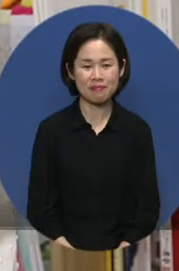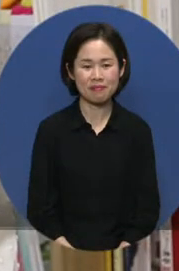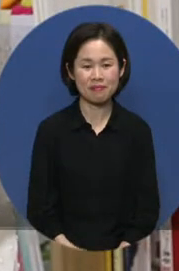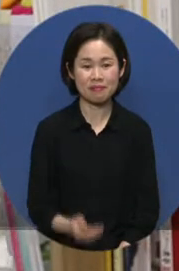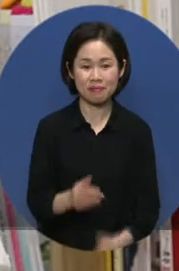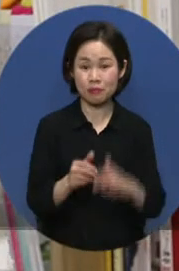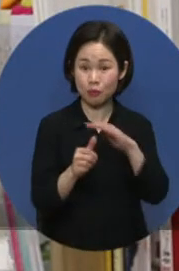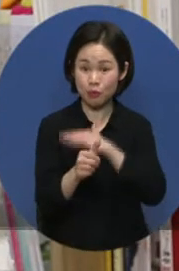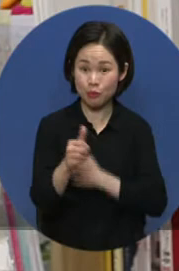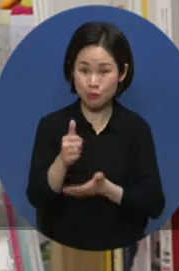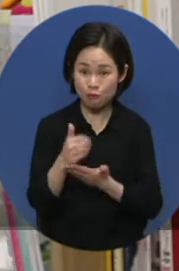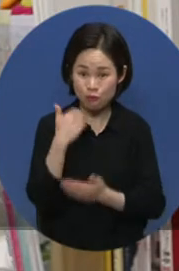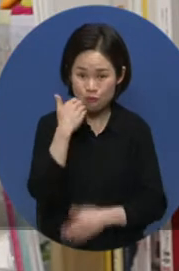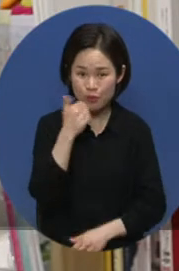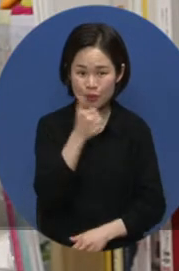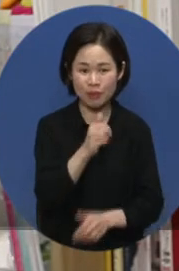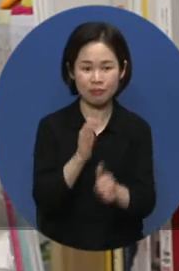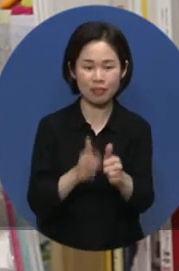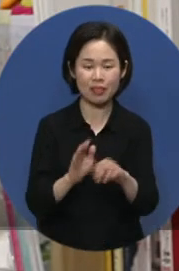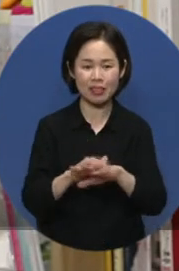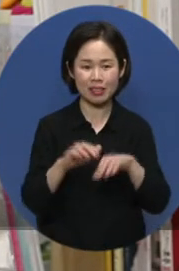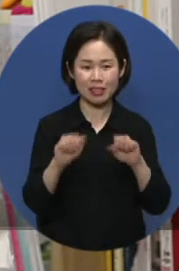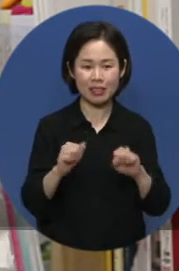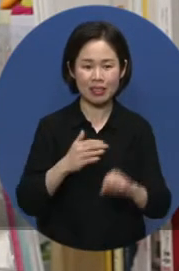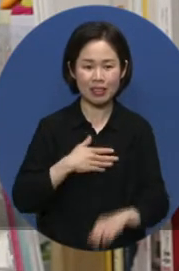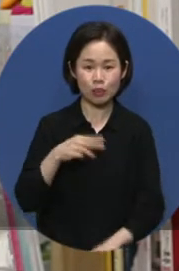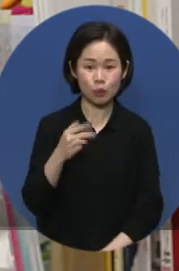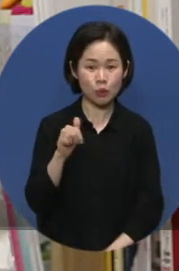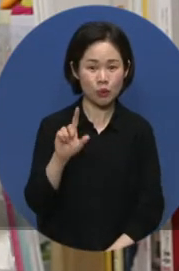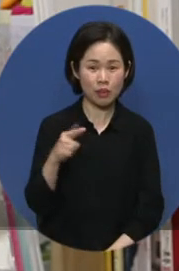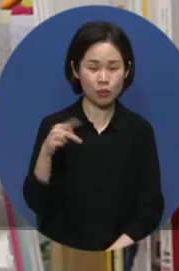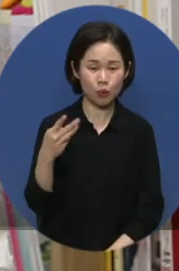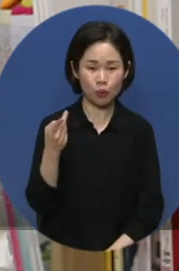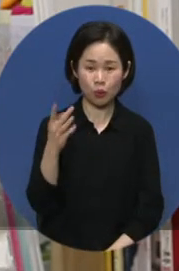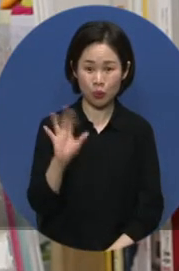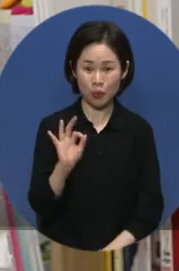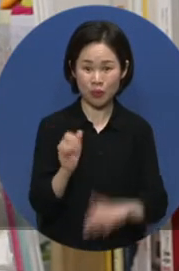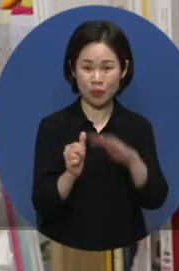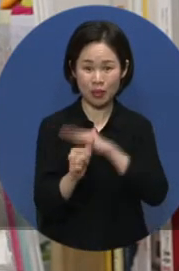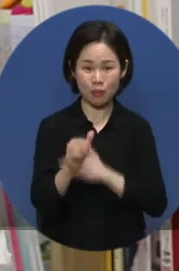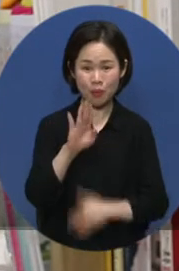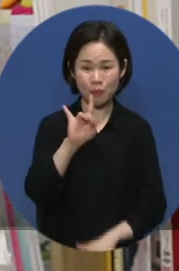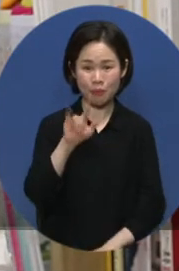대표님 소개 먼저 부탁드립니다. 네, 안녕하세요. 저는 소소한 소통의 대표 백장현입니다.